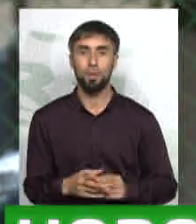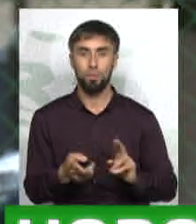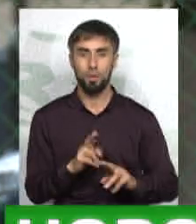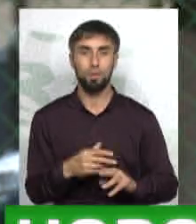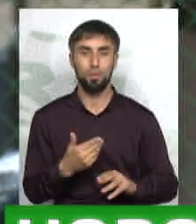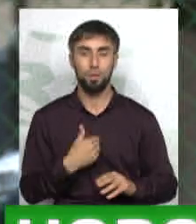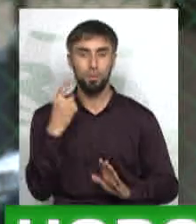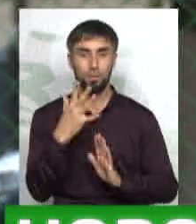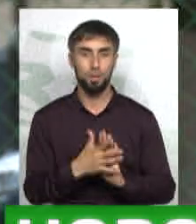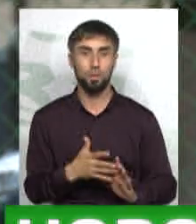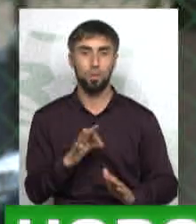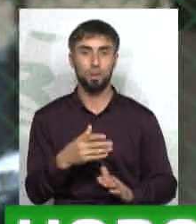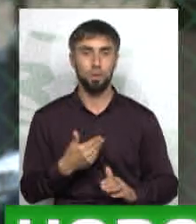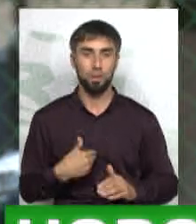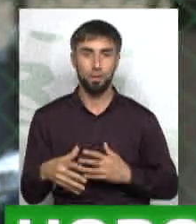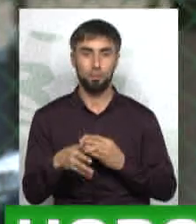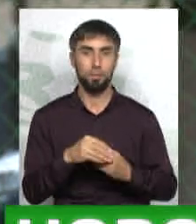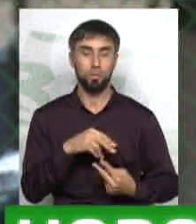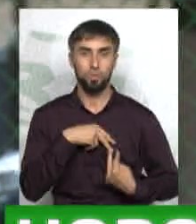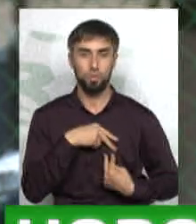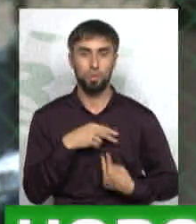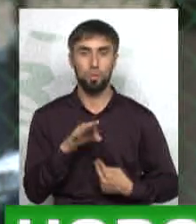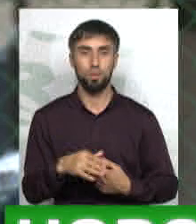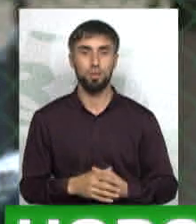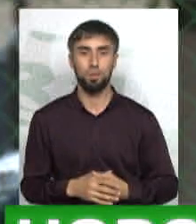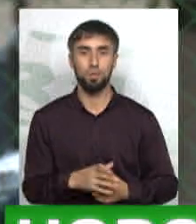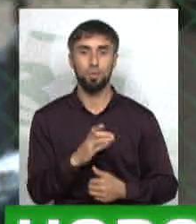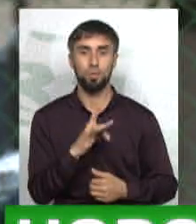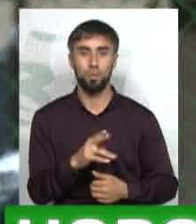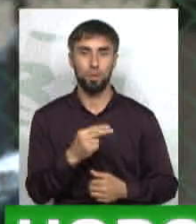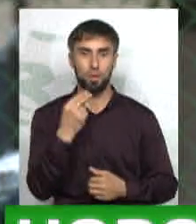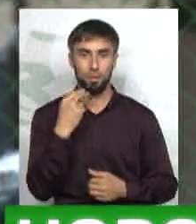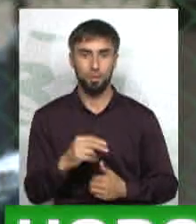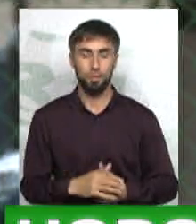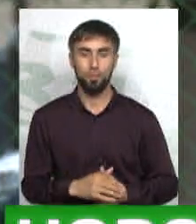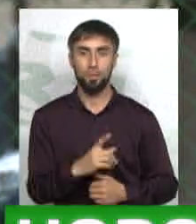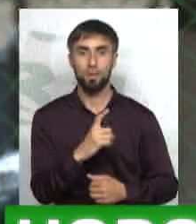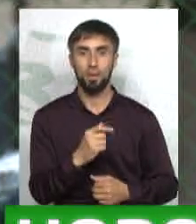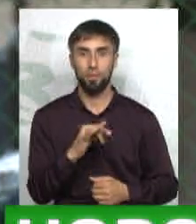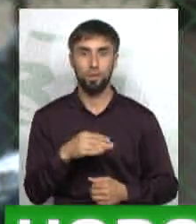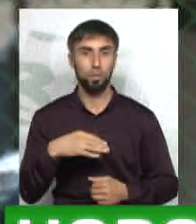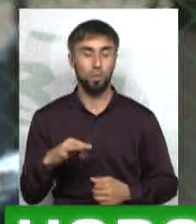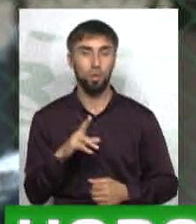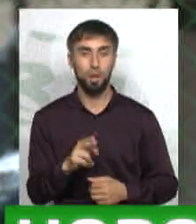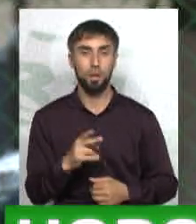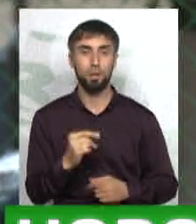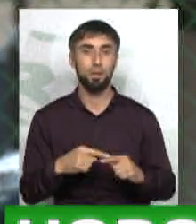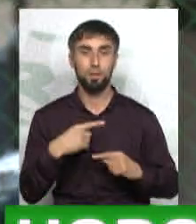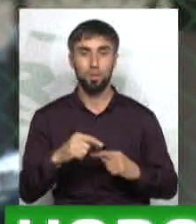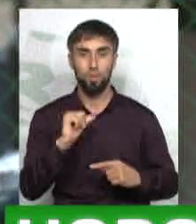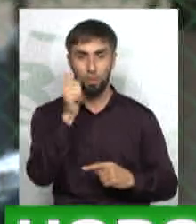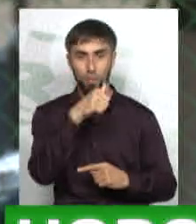Поэтому мы понимаем, да, от нашего с вами труда, от сроков, качества зависит то, как на следующий